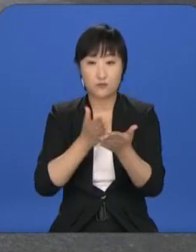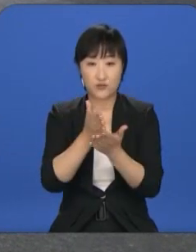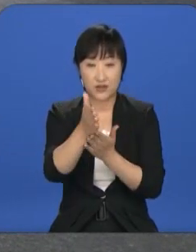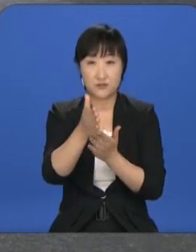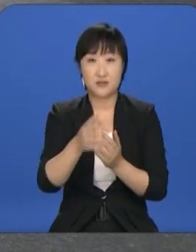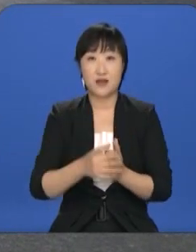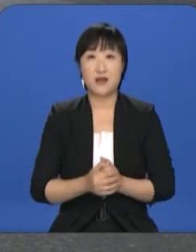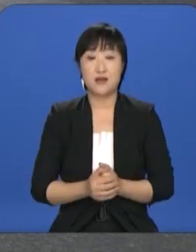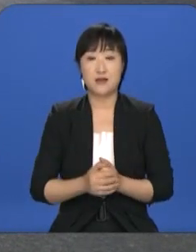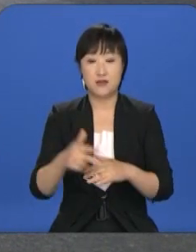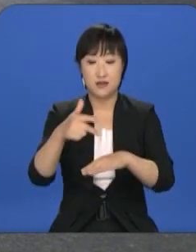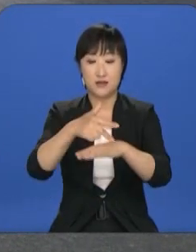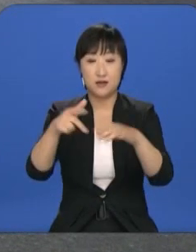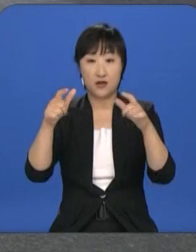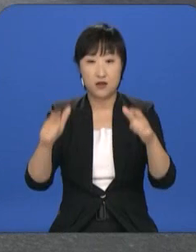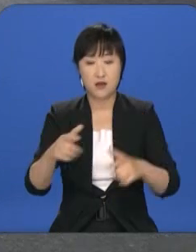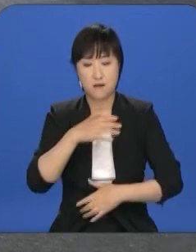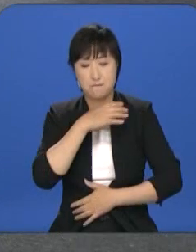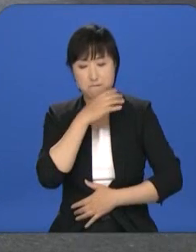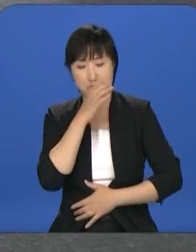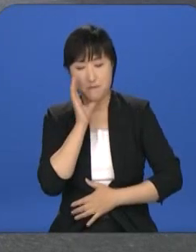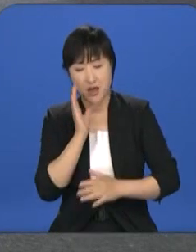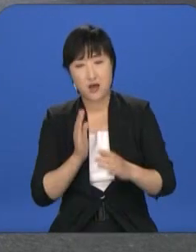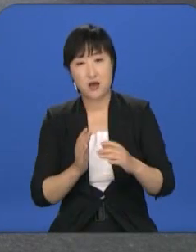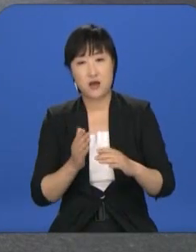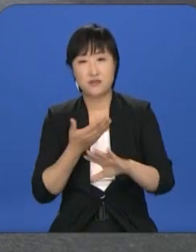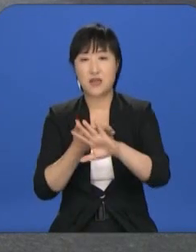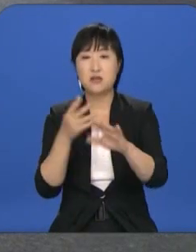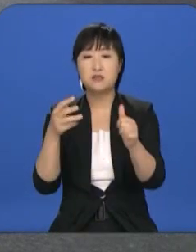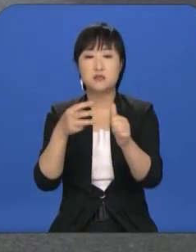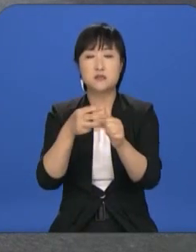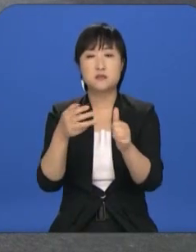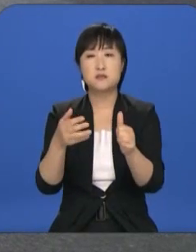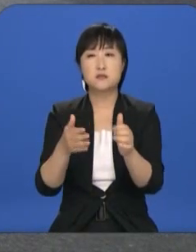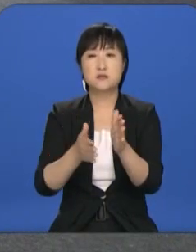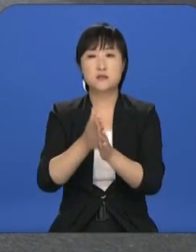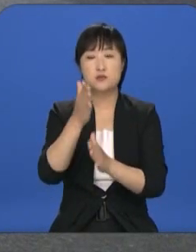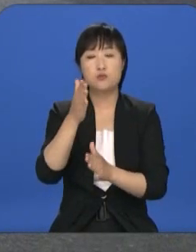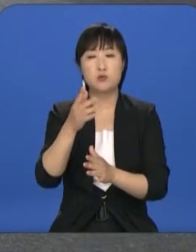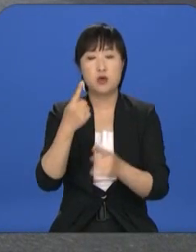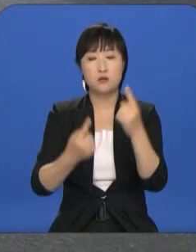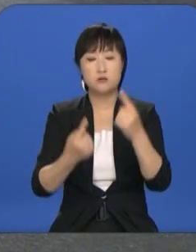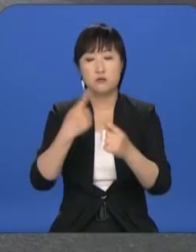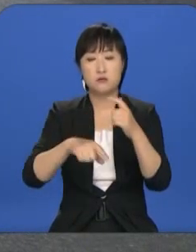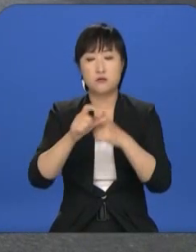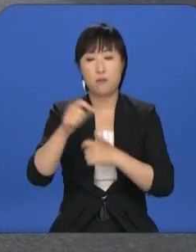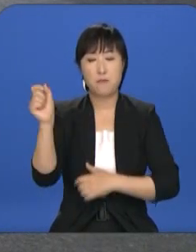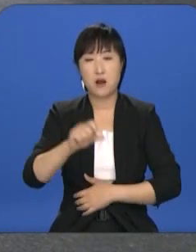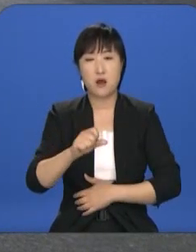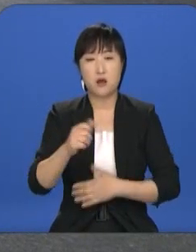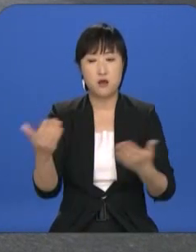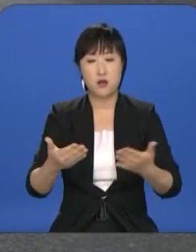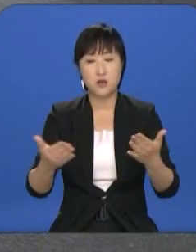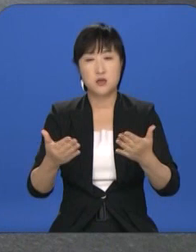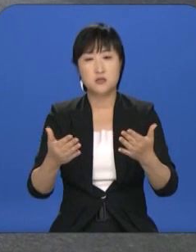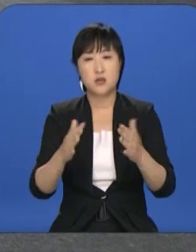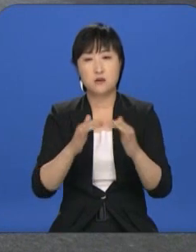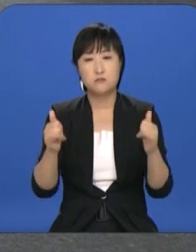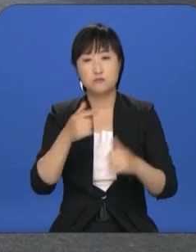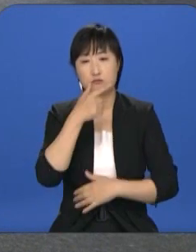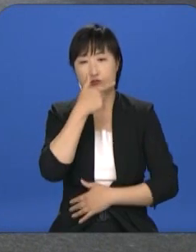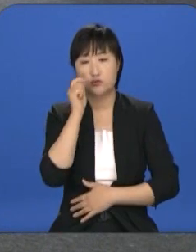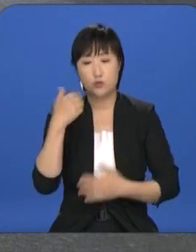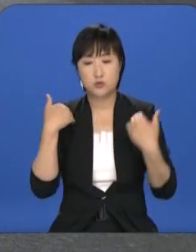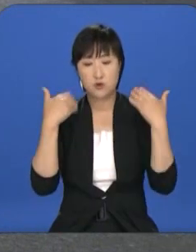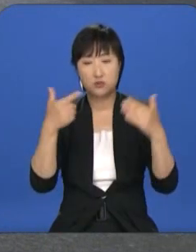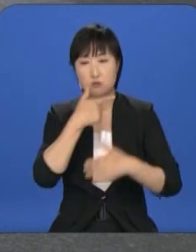질문 드리겠습니다. 진도군은 초고령화 현상이 타시군보다 빠르게 진행되고 있습니다. 이에 따른 일손 부족과 성장 동력